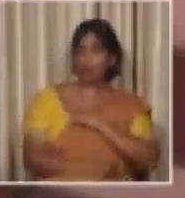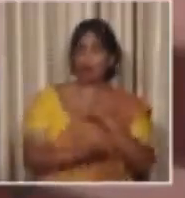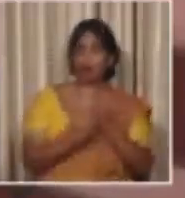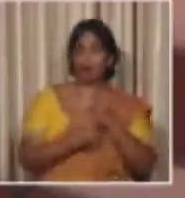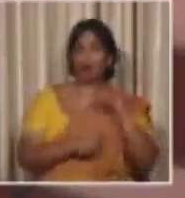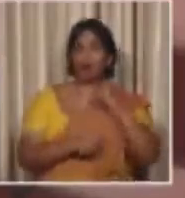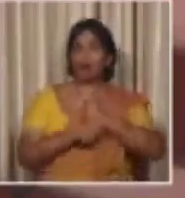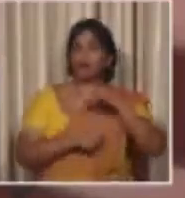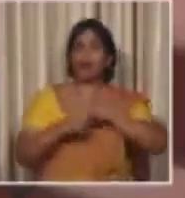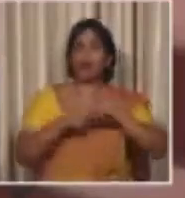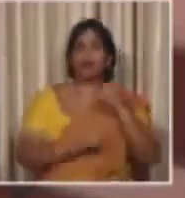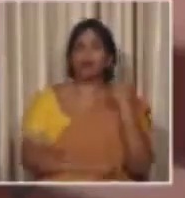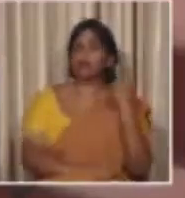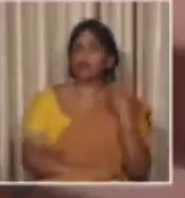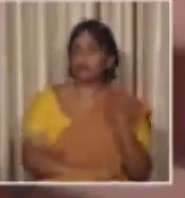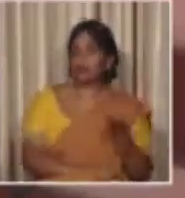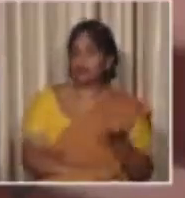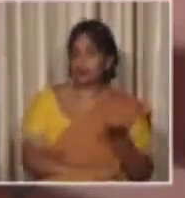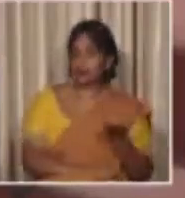කීයක් තියෙනවද?